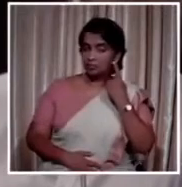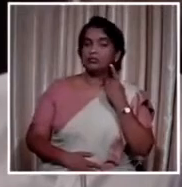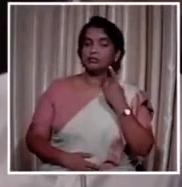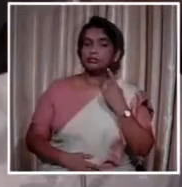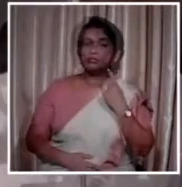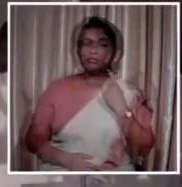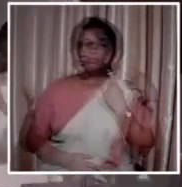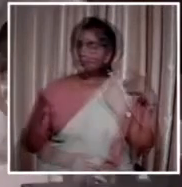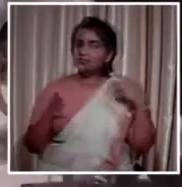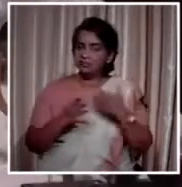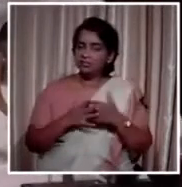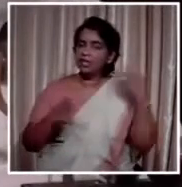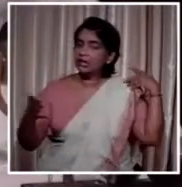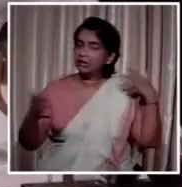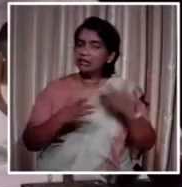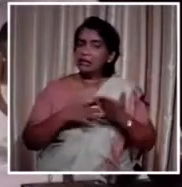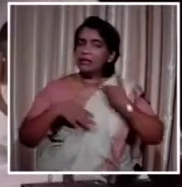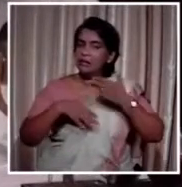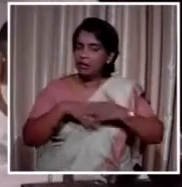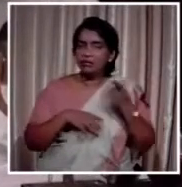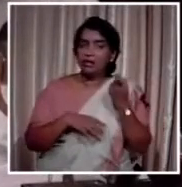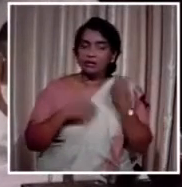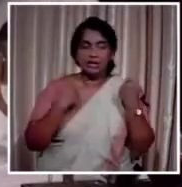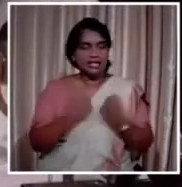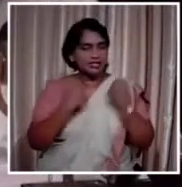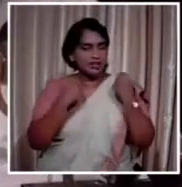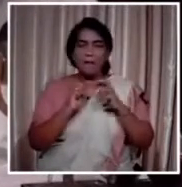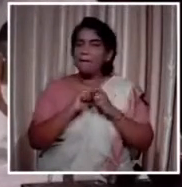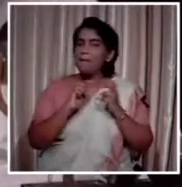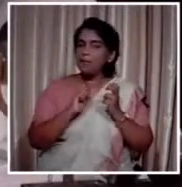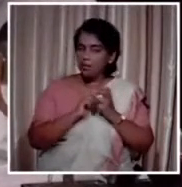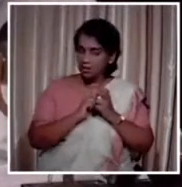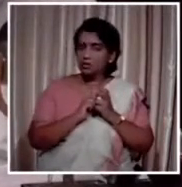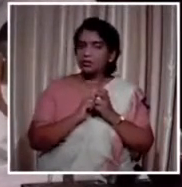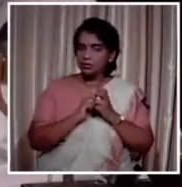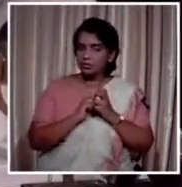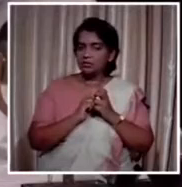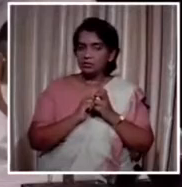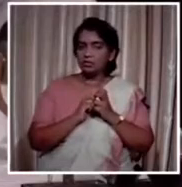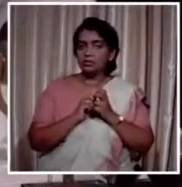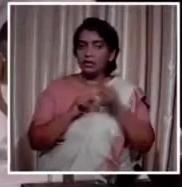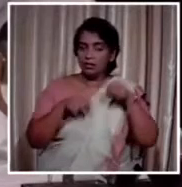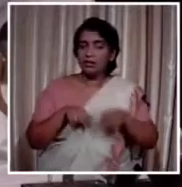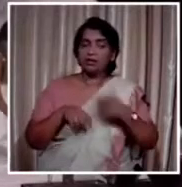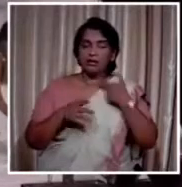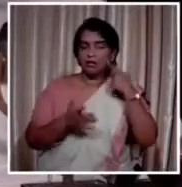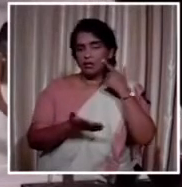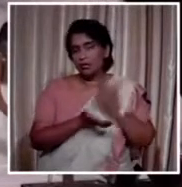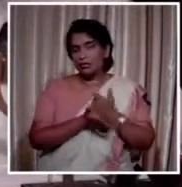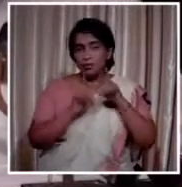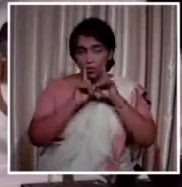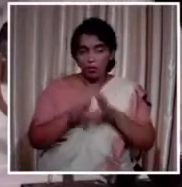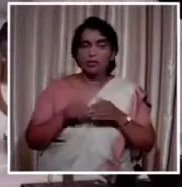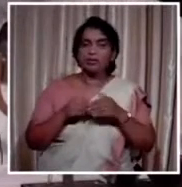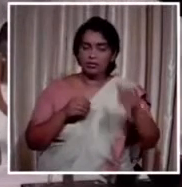மின்வெட்டை நிமிடத்துக்கு நிமிடம் குறைக்கின்றோம். எதிர்வரும் சில வாரங்களில் எரிபொருள் மற்றும் எரிவாயு தட்டுப்பாடை